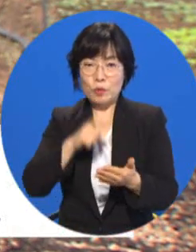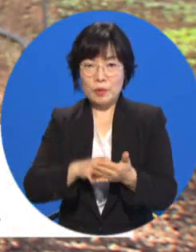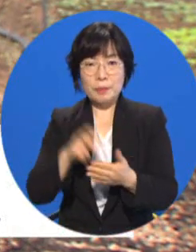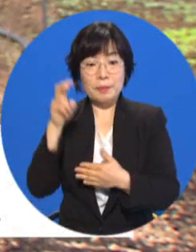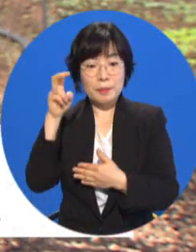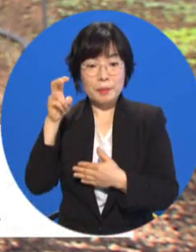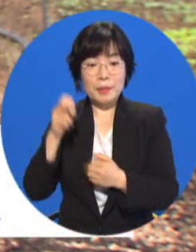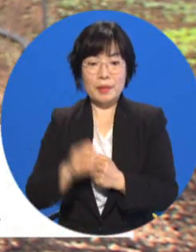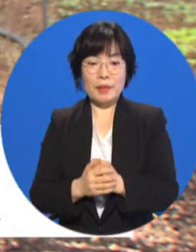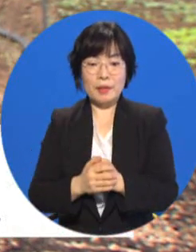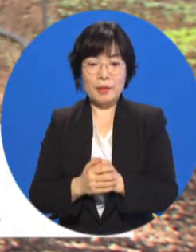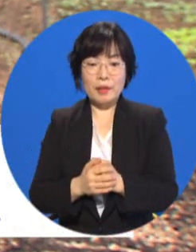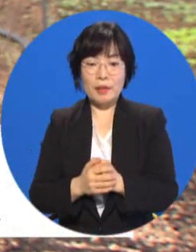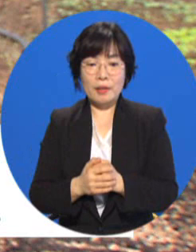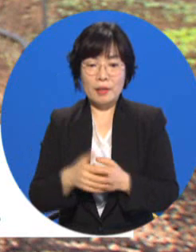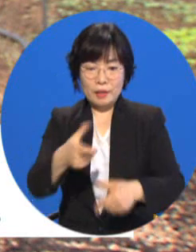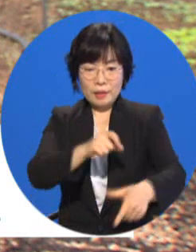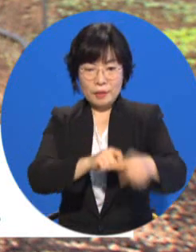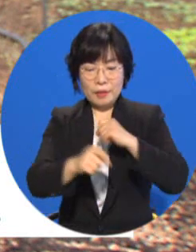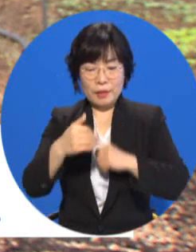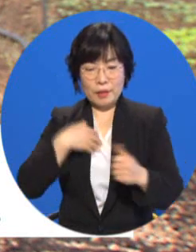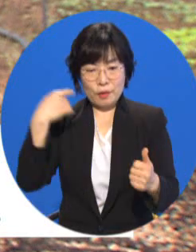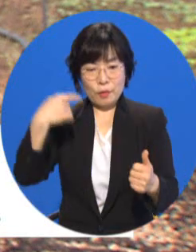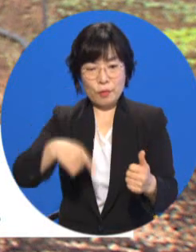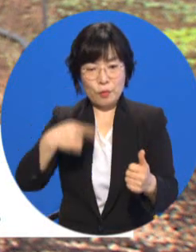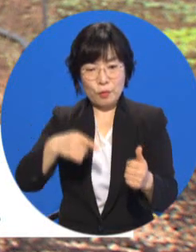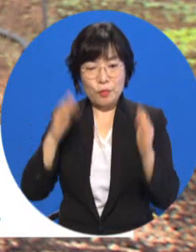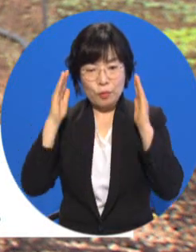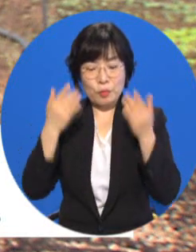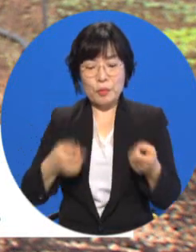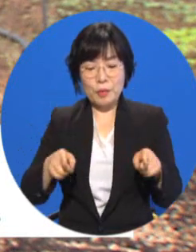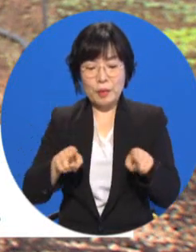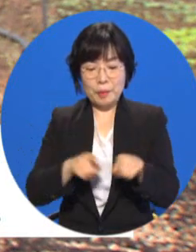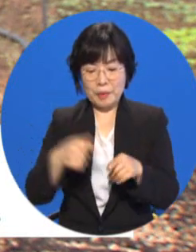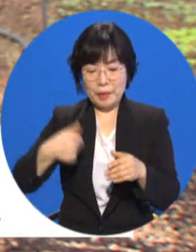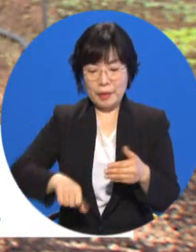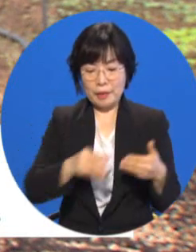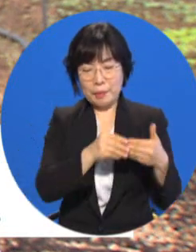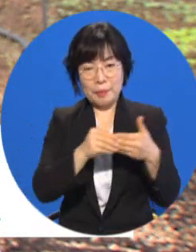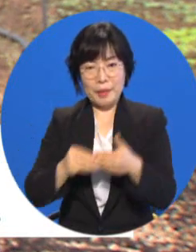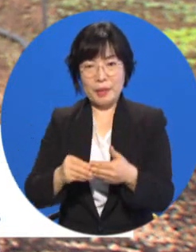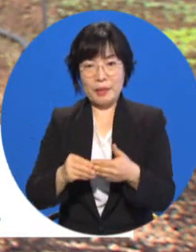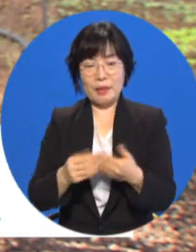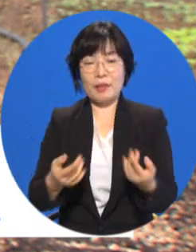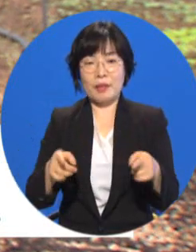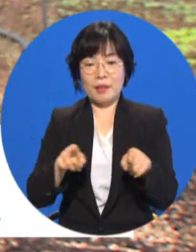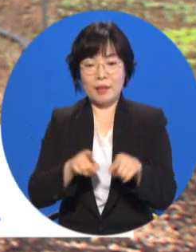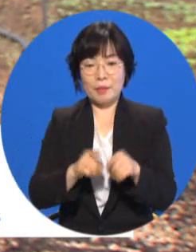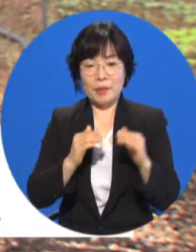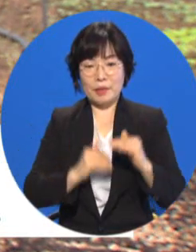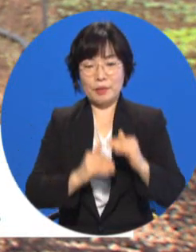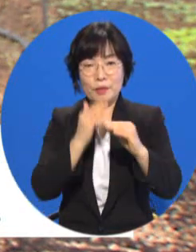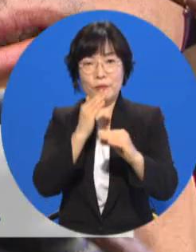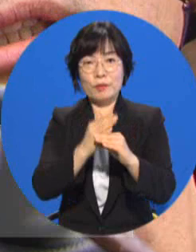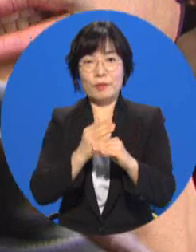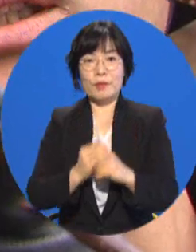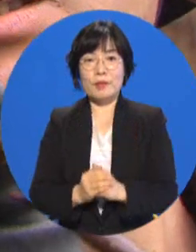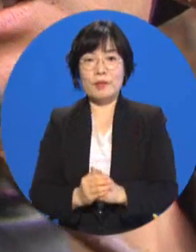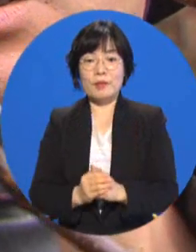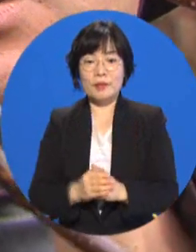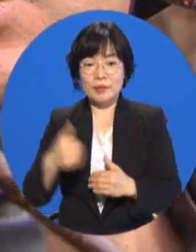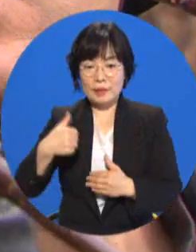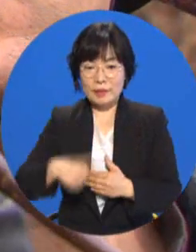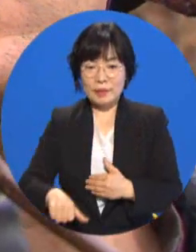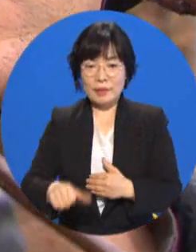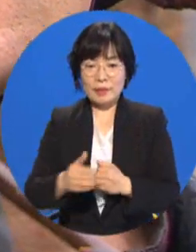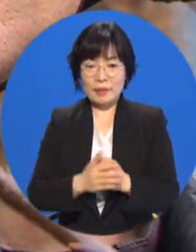더 쉽지 않을까 이 생각을 해서 적극적으로 제가 공부하고 있는 아이를 데리고 왔습니다. 아들